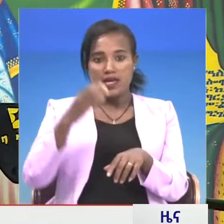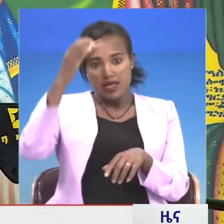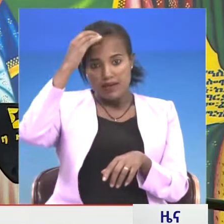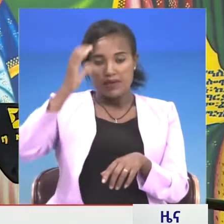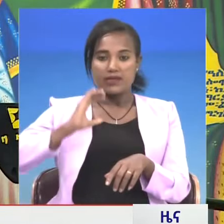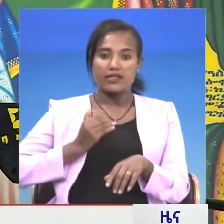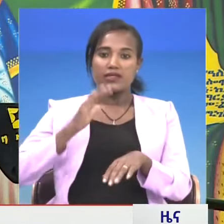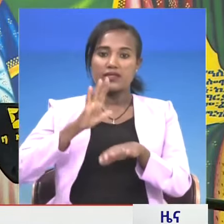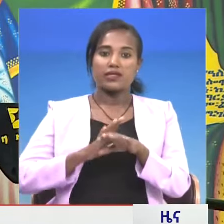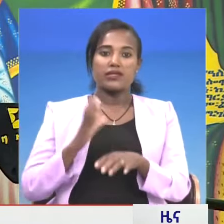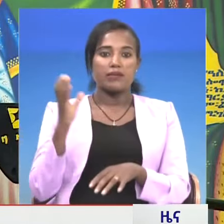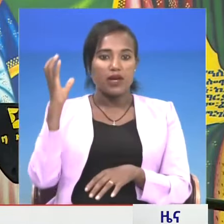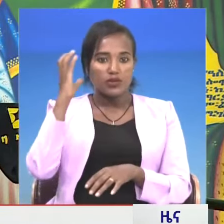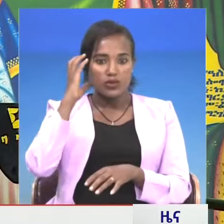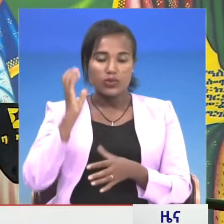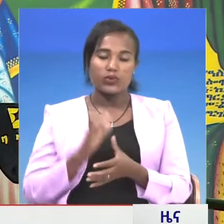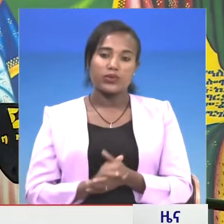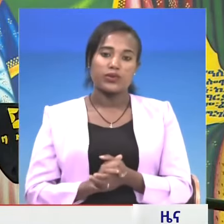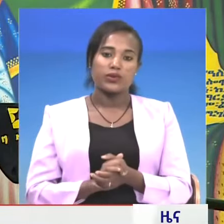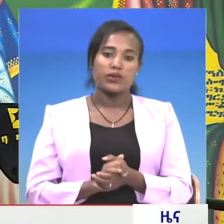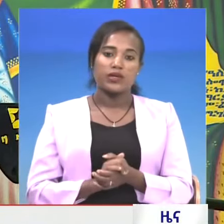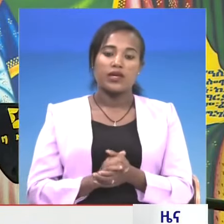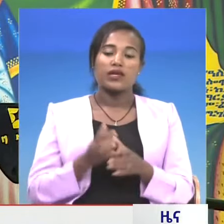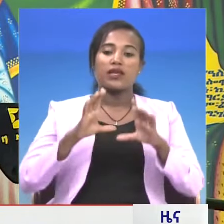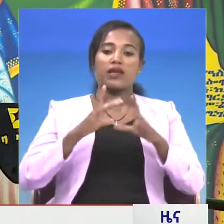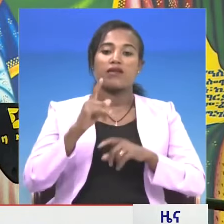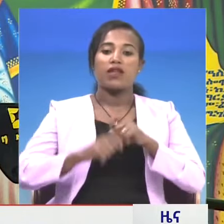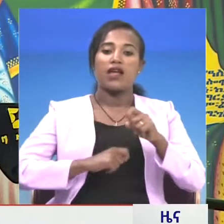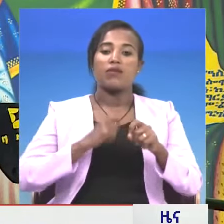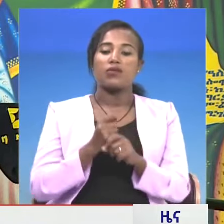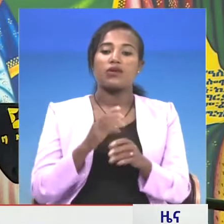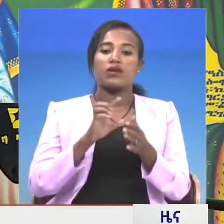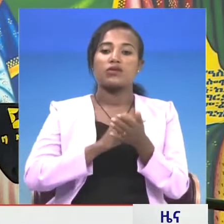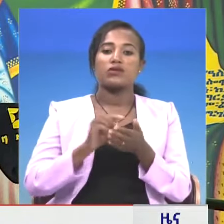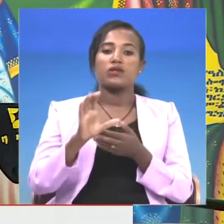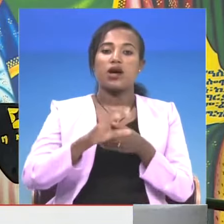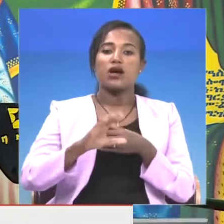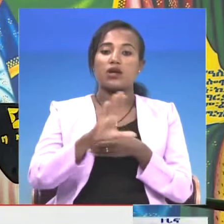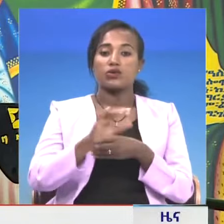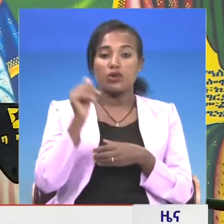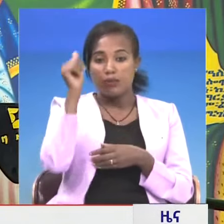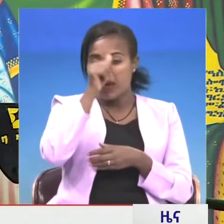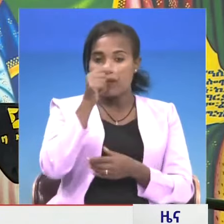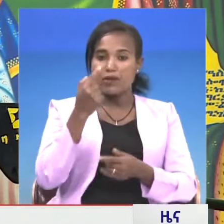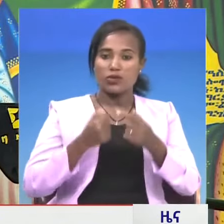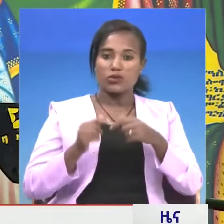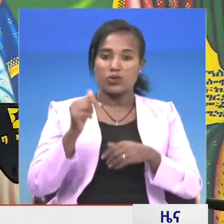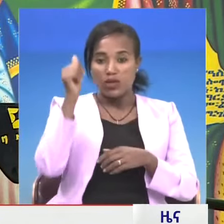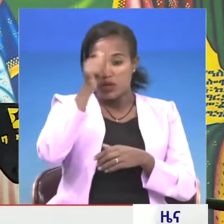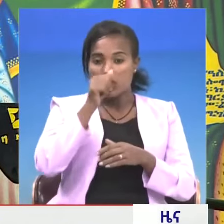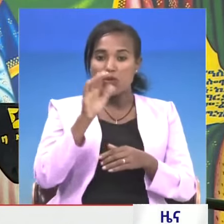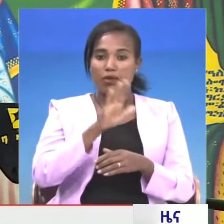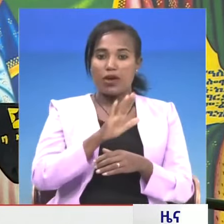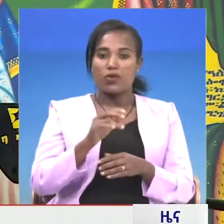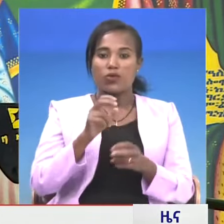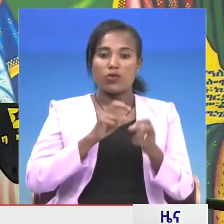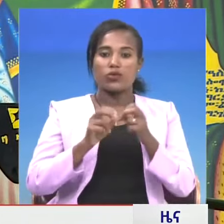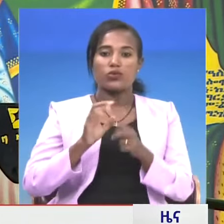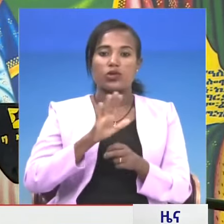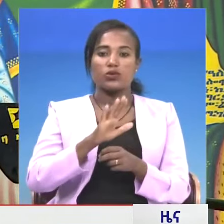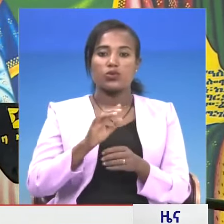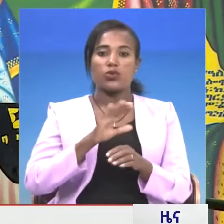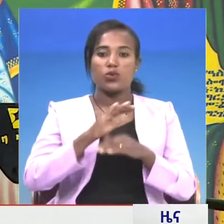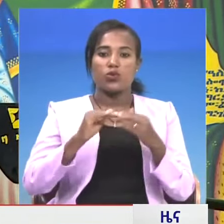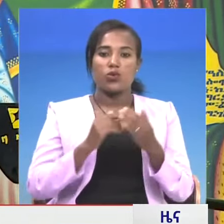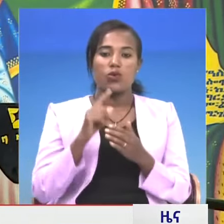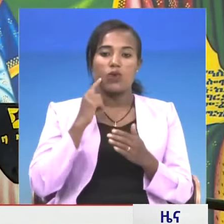የመንግስታችንን ጥሪ ሰምታችሁ ከየክፍለ ዓለሙ ወደ ቅድስት ሀገራችሁ ኢትዮጵያ የመጣችሁ ኢትዮጵያውያን ወገኖቻችን ሁሉ